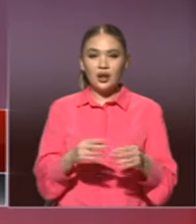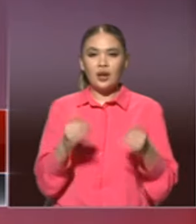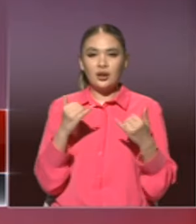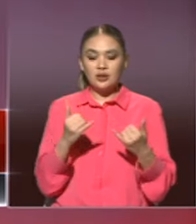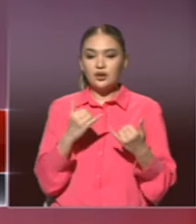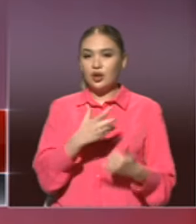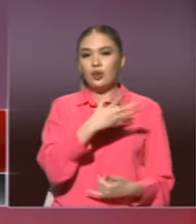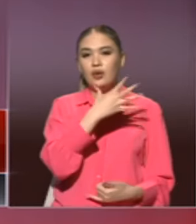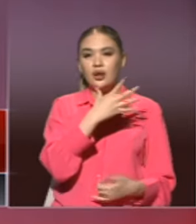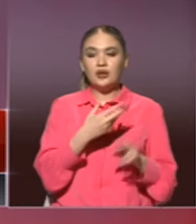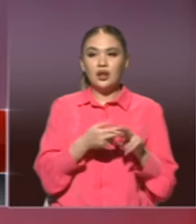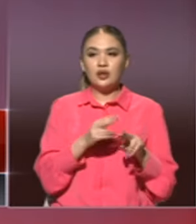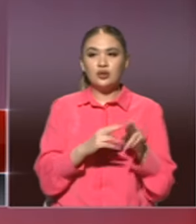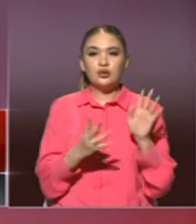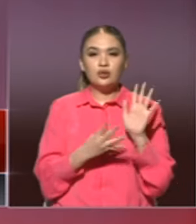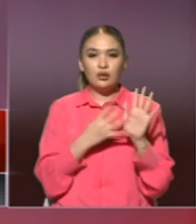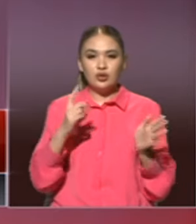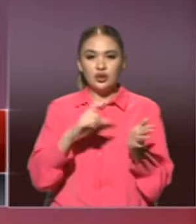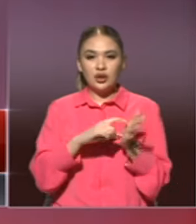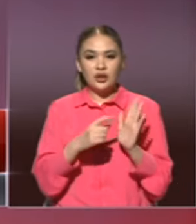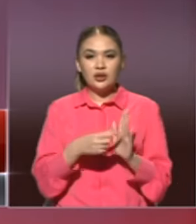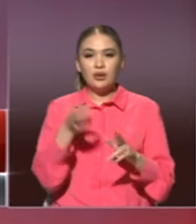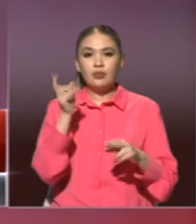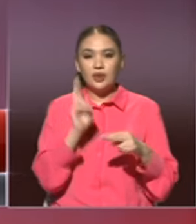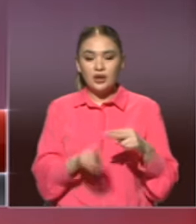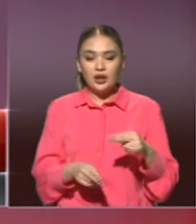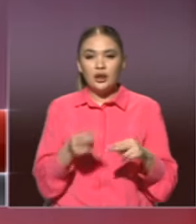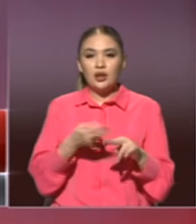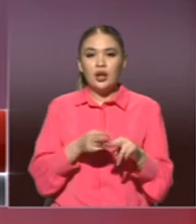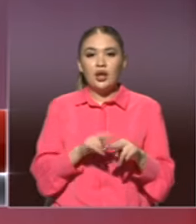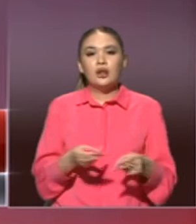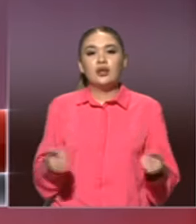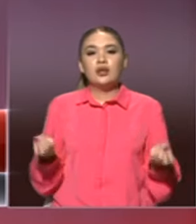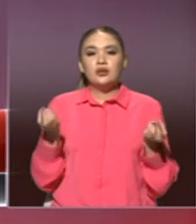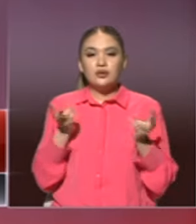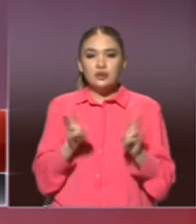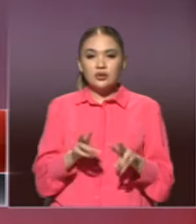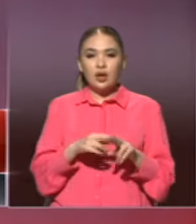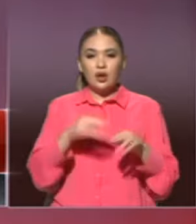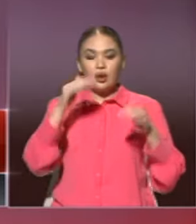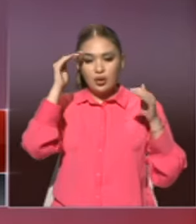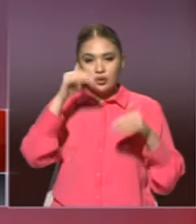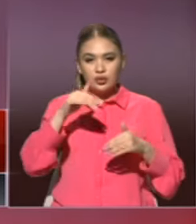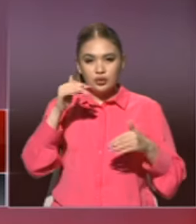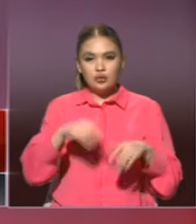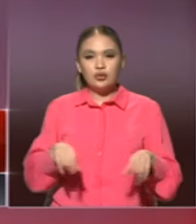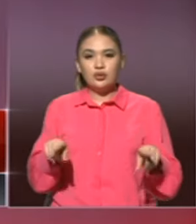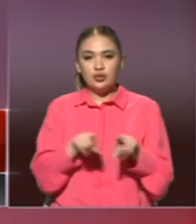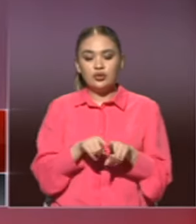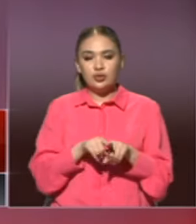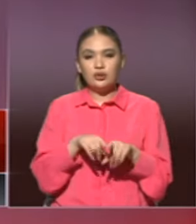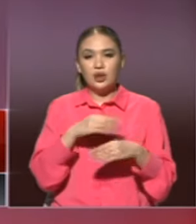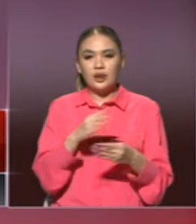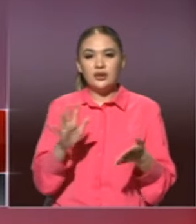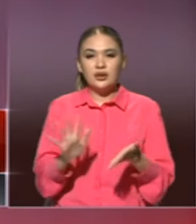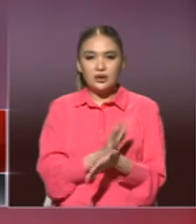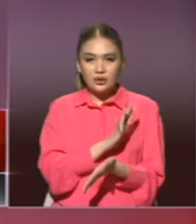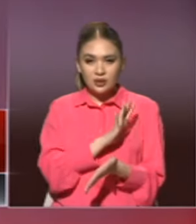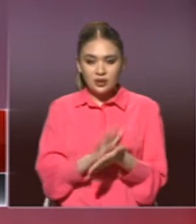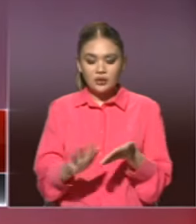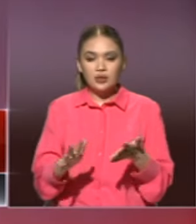мысалға, мынау 9-шы сыныпты бітірген оқушылар үшін арнаулы жаңағы колледждерге түсуге де мүмкіндік бар, ол тегін.